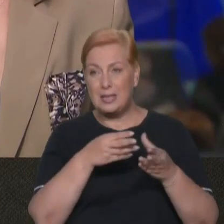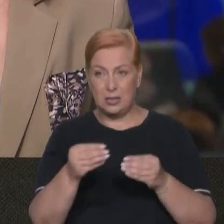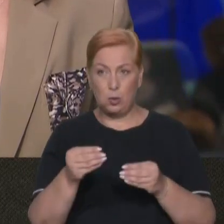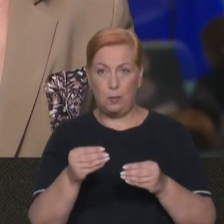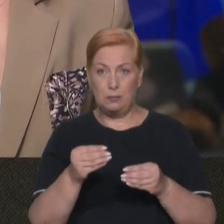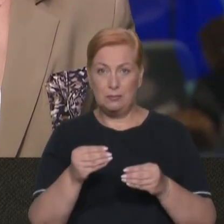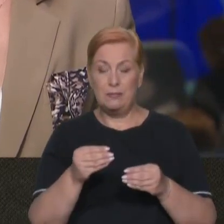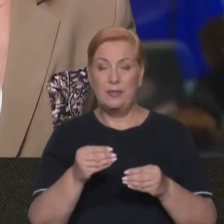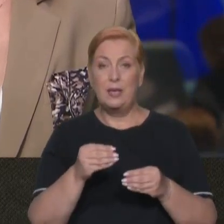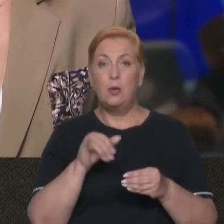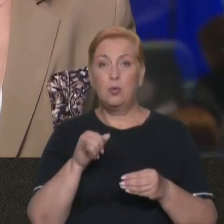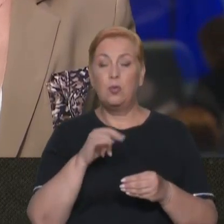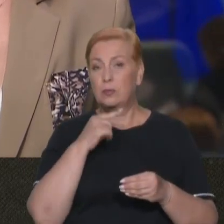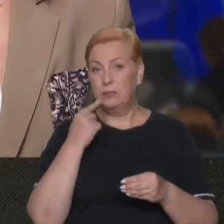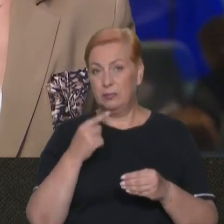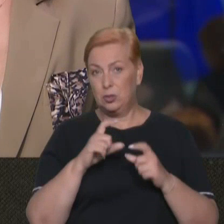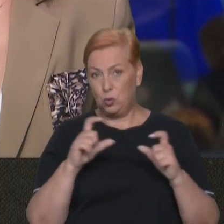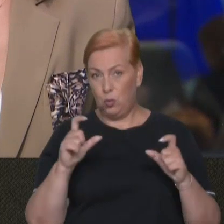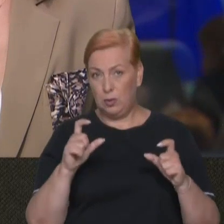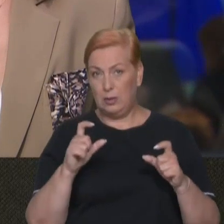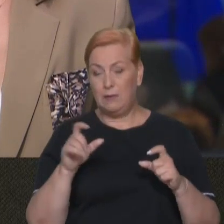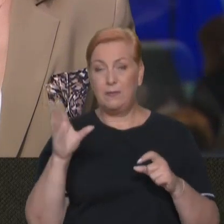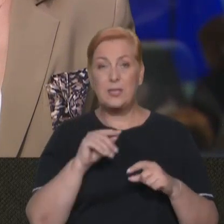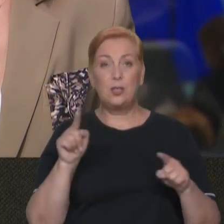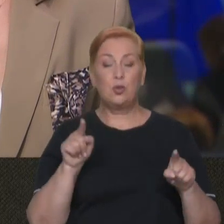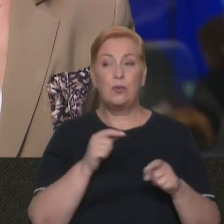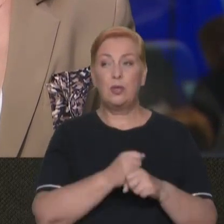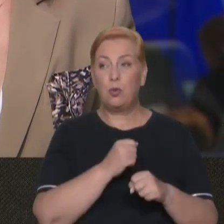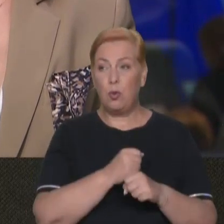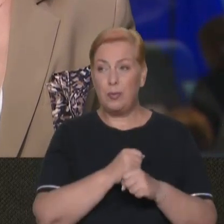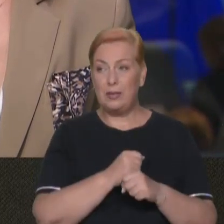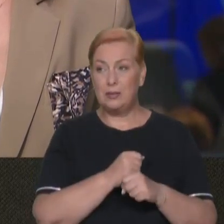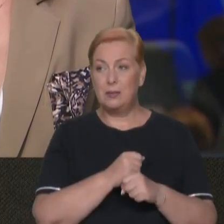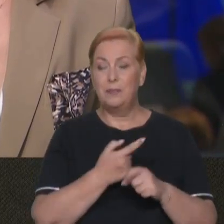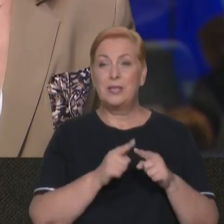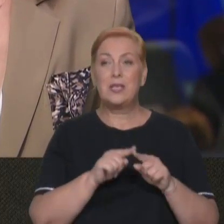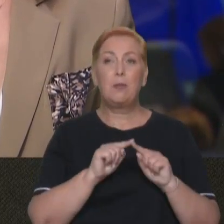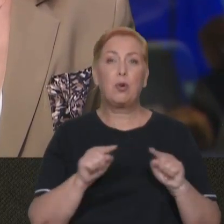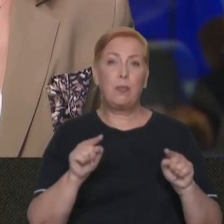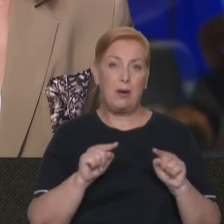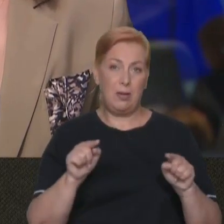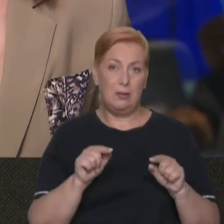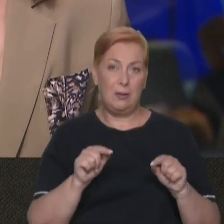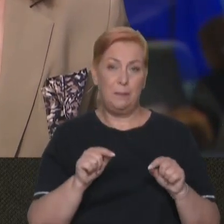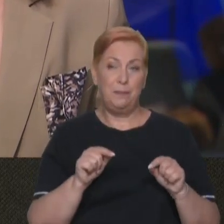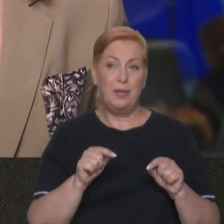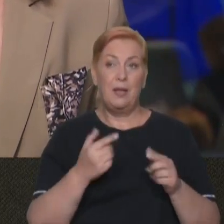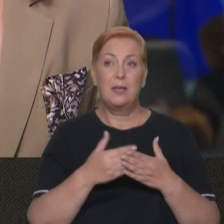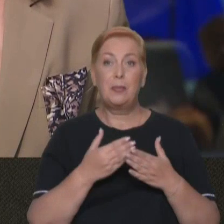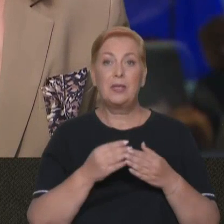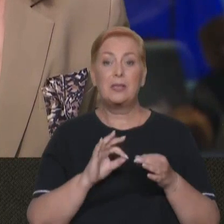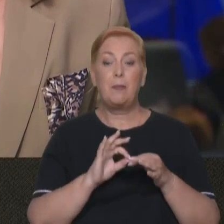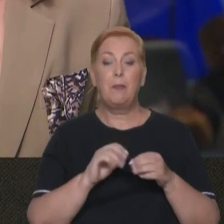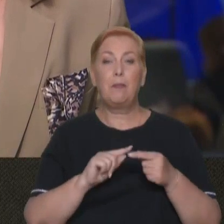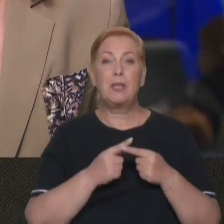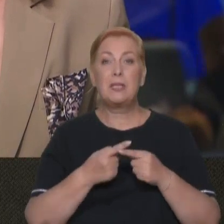школи все що вони сьогодні роблять в тих школах якісь намагаються начебто навчати це Пропаганда наприклад пласти сітки